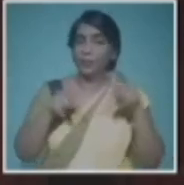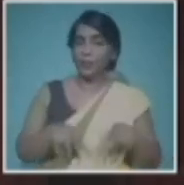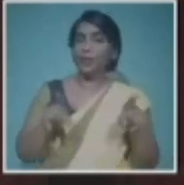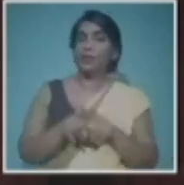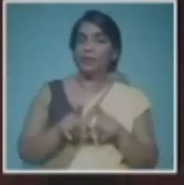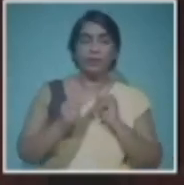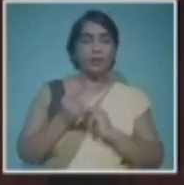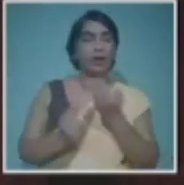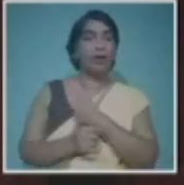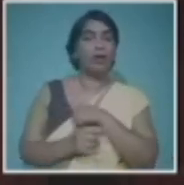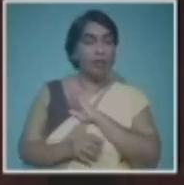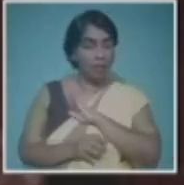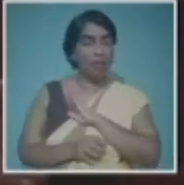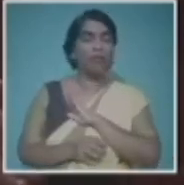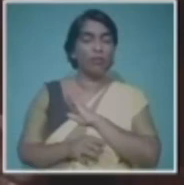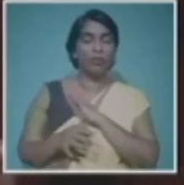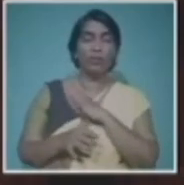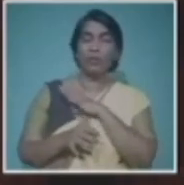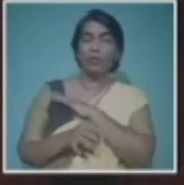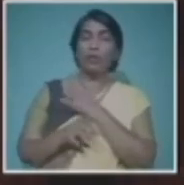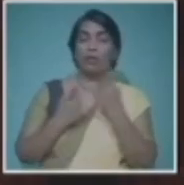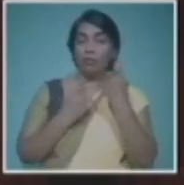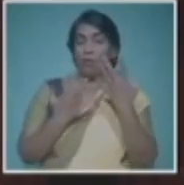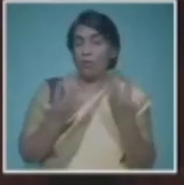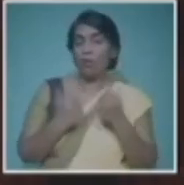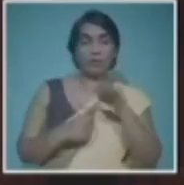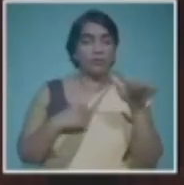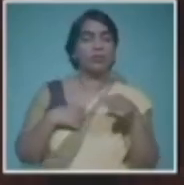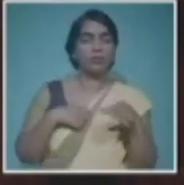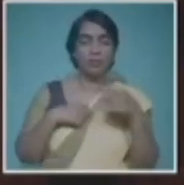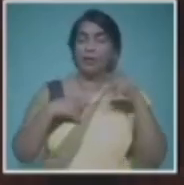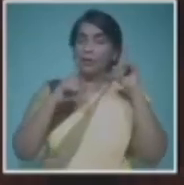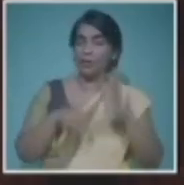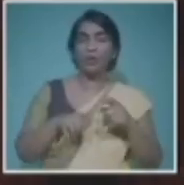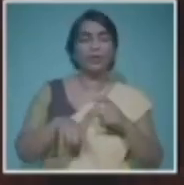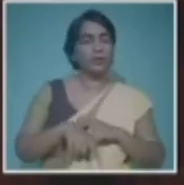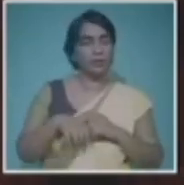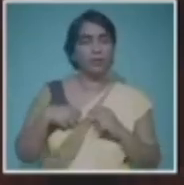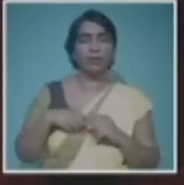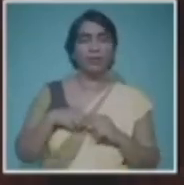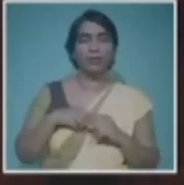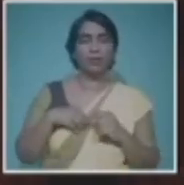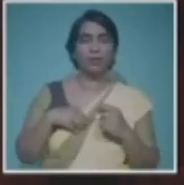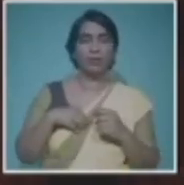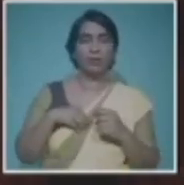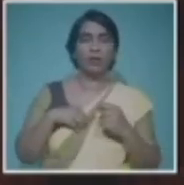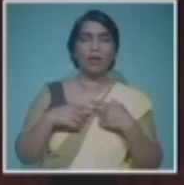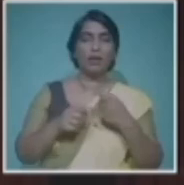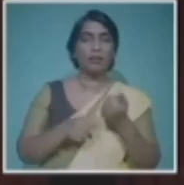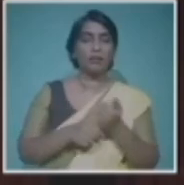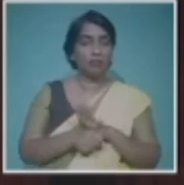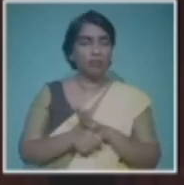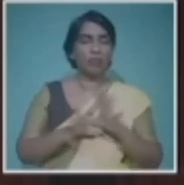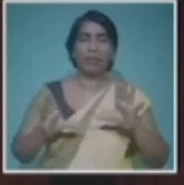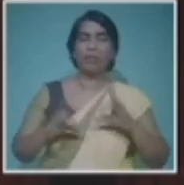දවසක සමිත හාමුදුරුවන් වගේ හාමුදුරුවරු දහස් ගාණක් අවශ්‍ය සමාජයක් මේක එවැනි වෙලාවක සමිත හාමුදුරුව කොවිඩ් මාරයා